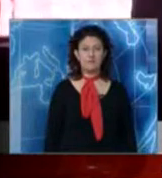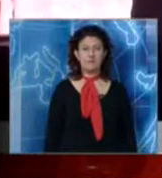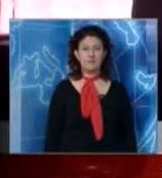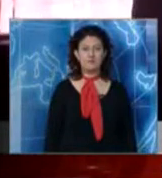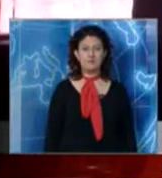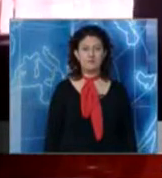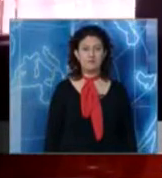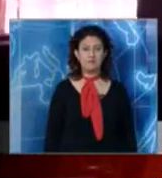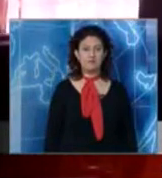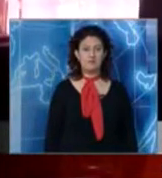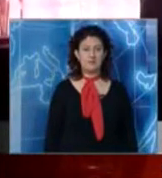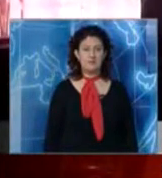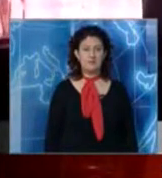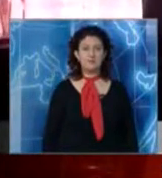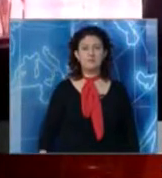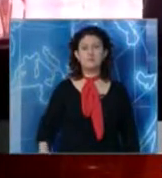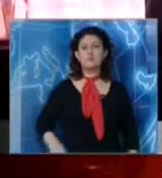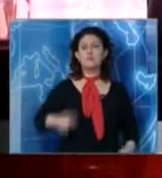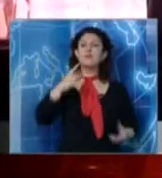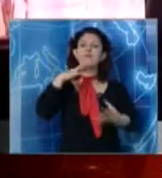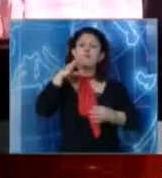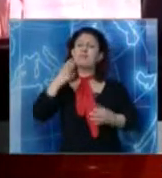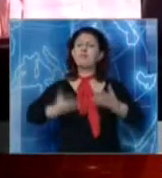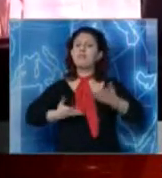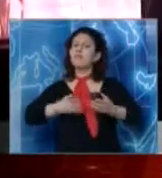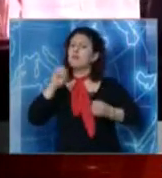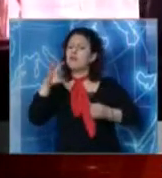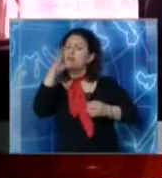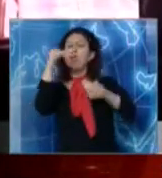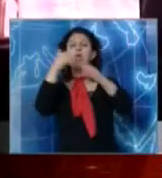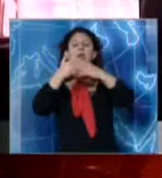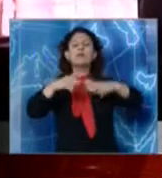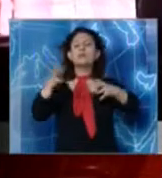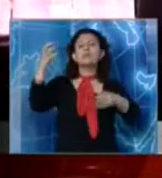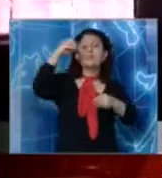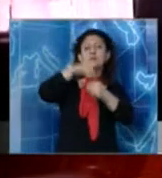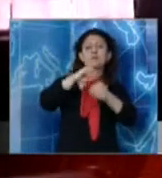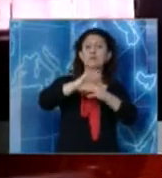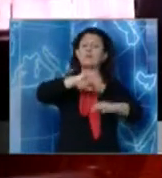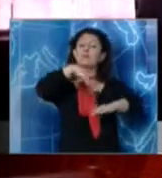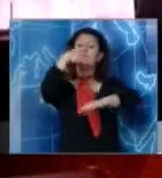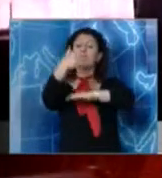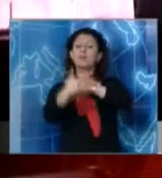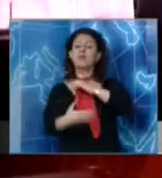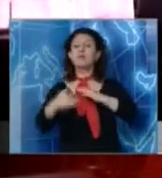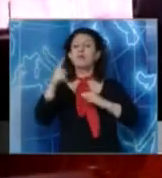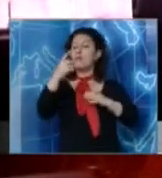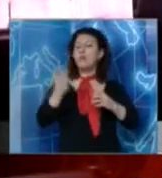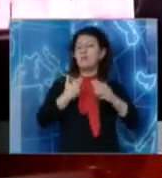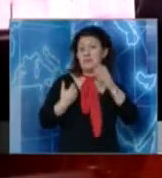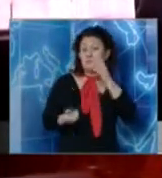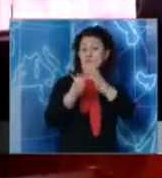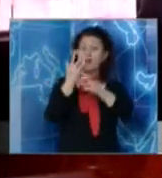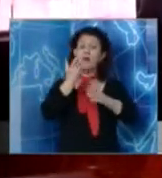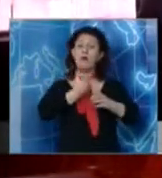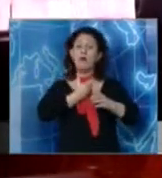vatandaşa. Yani tabibinden hizmetçisine, şoförüne kadar ekibin içinde her şey vardı. Daha sonra 2004 yılında çıkan kanunla